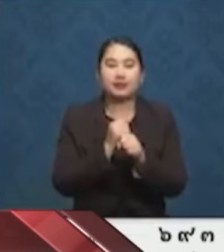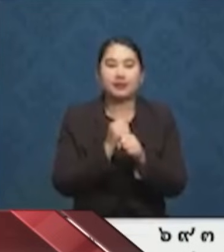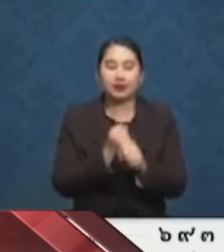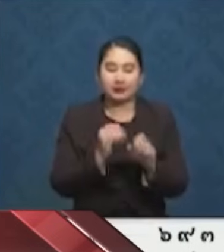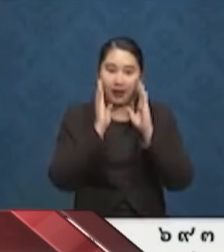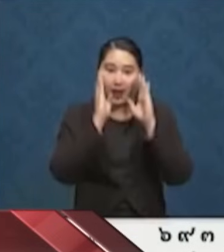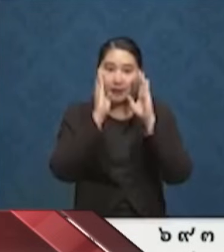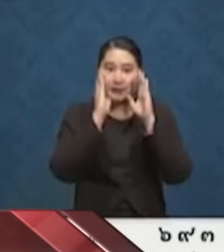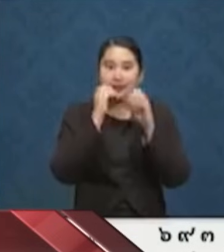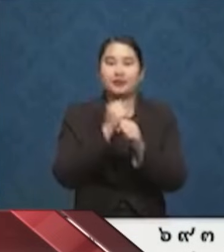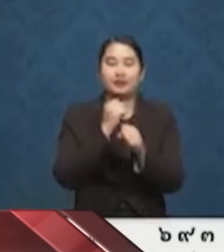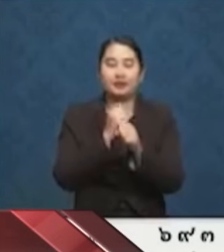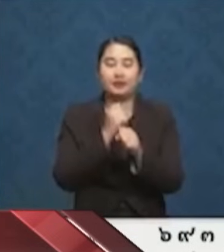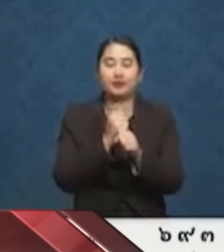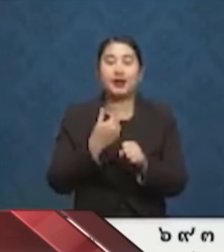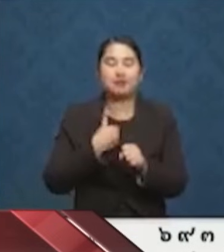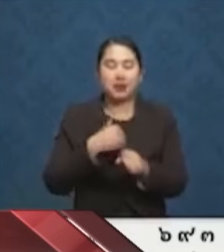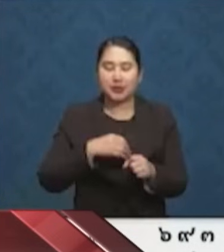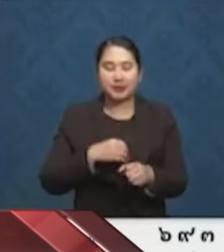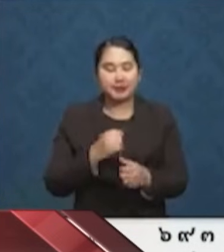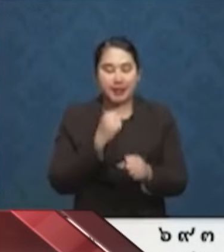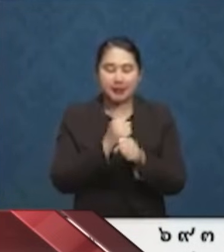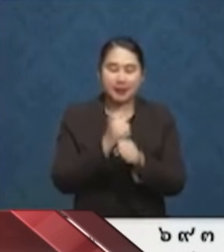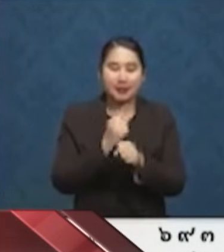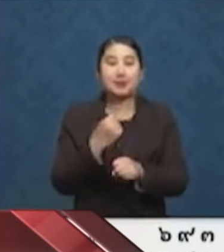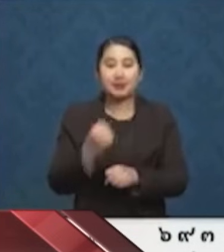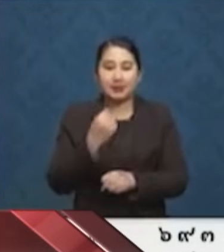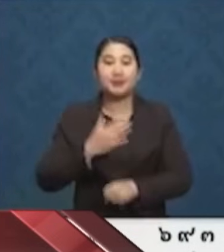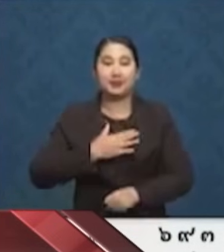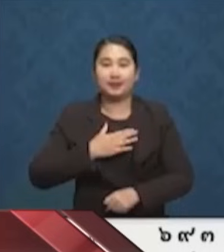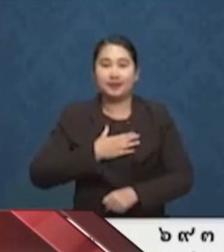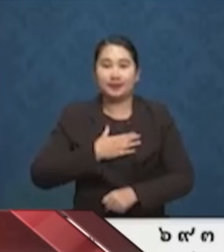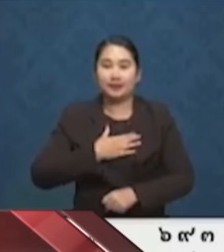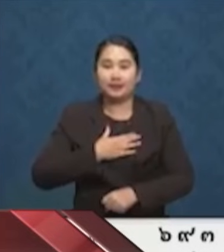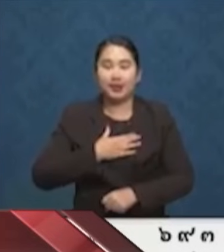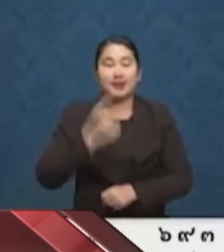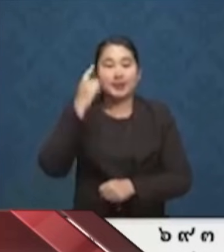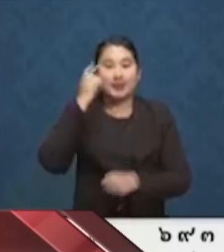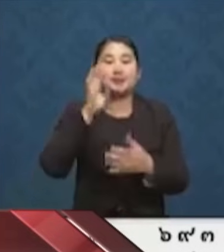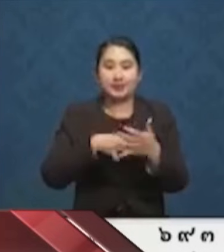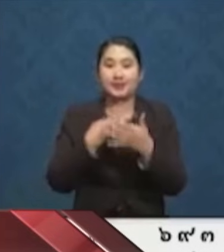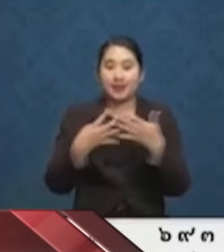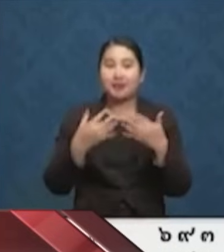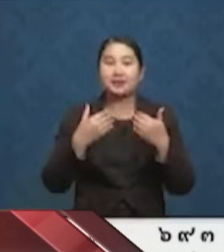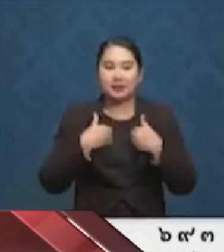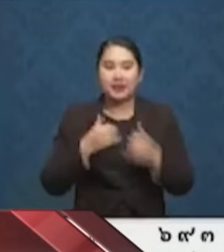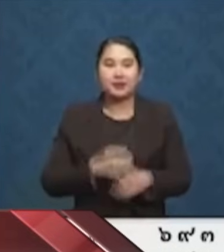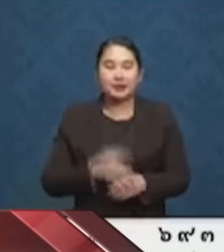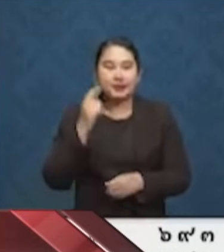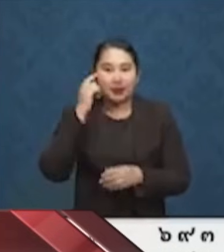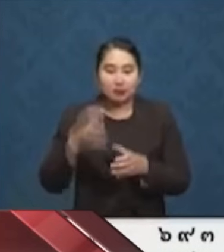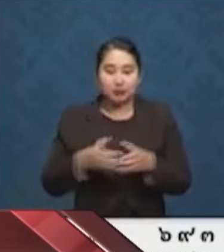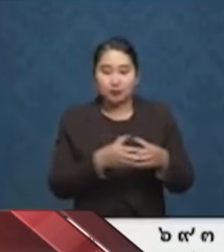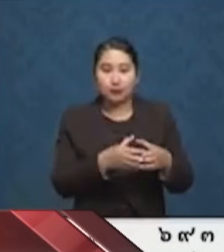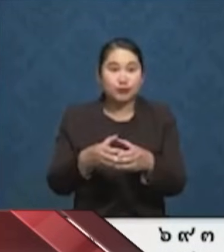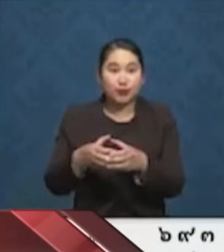มุ่งประเด็นเรื่องนี้อย่างเข้มข้นนะคะแล้วตัวของดิฉันเองเนี่ยก็เริ่มวางแผนแล้วว่าจะลงไปในพื้